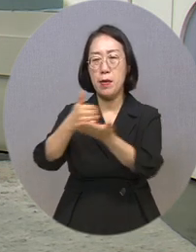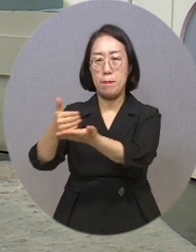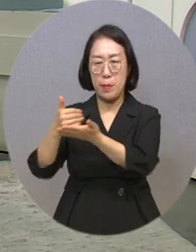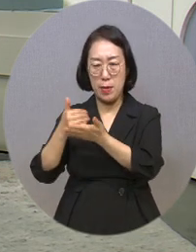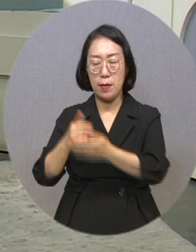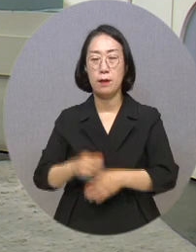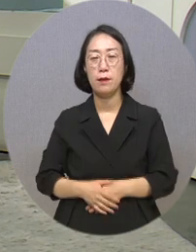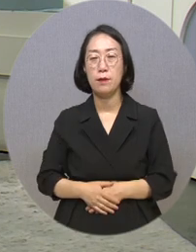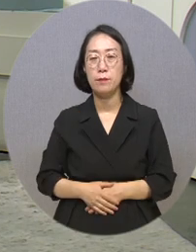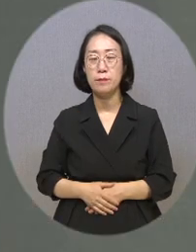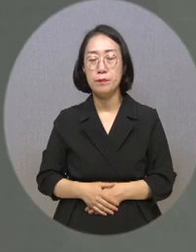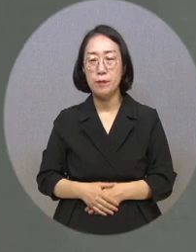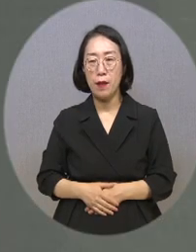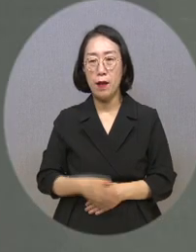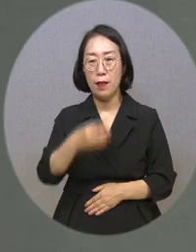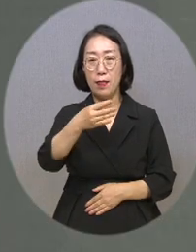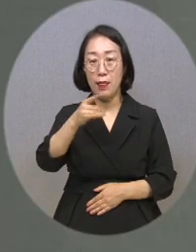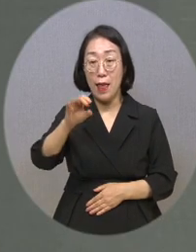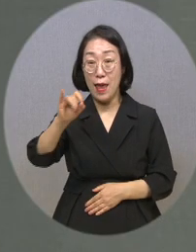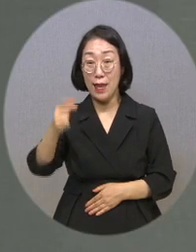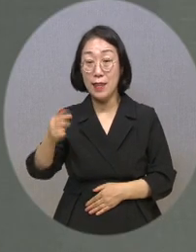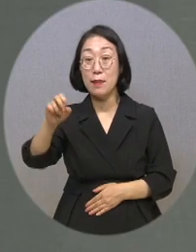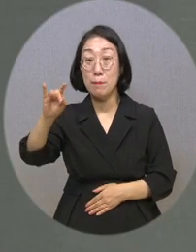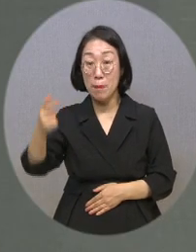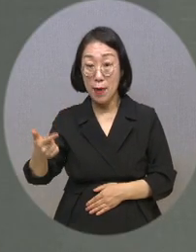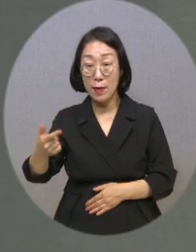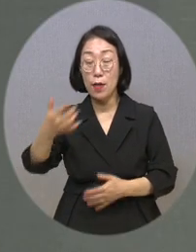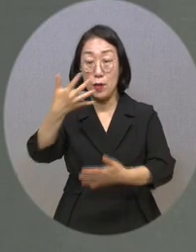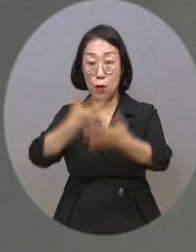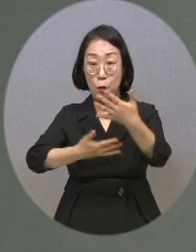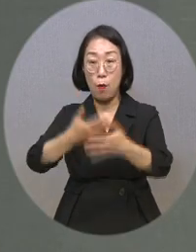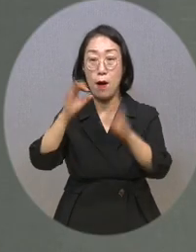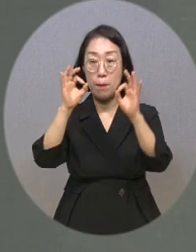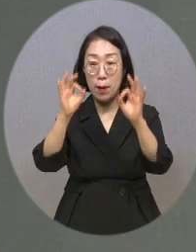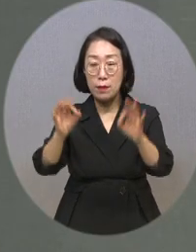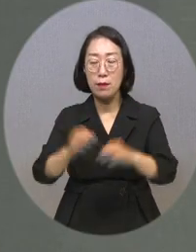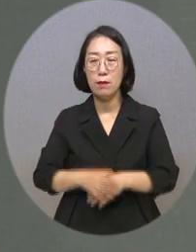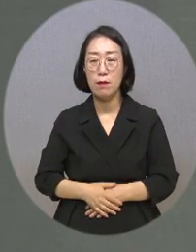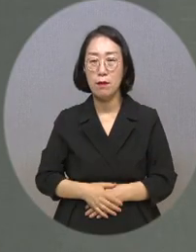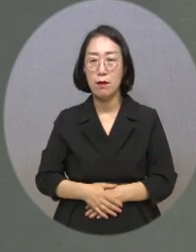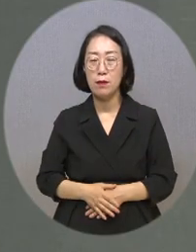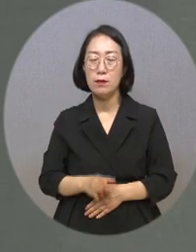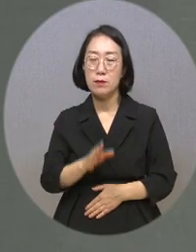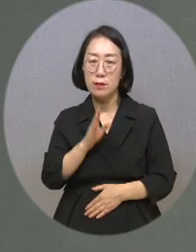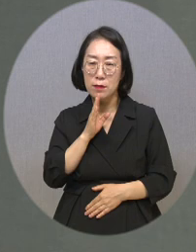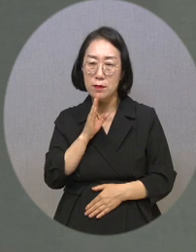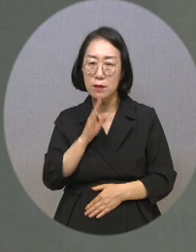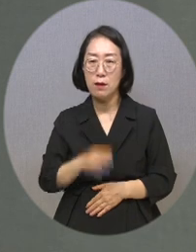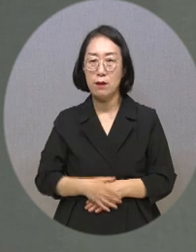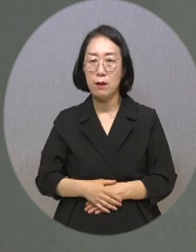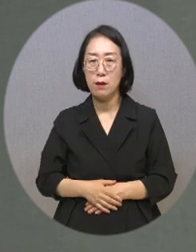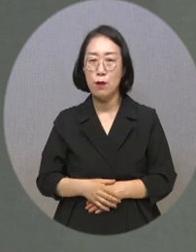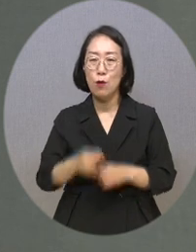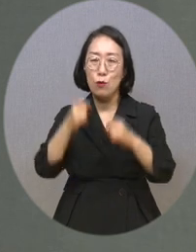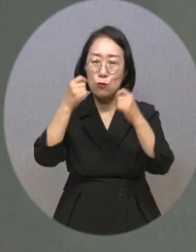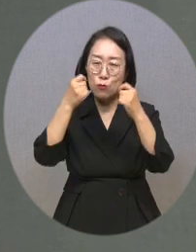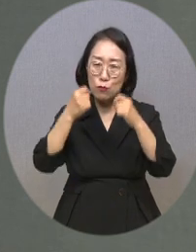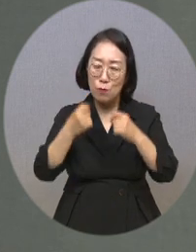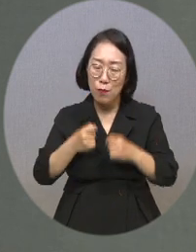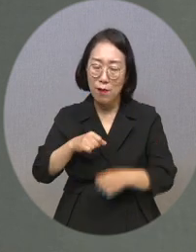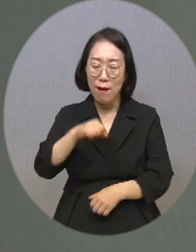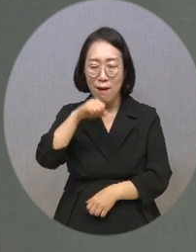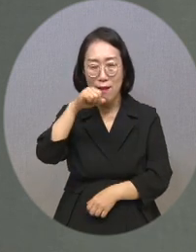그렇죠. 네, 예. 그 레인맨도 제가 좀 봤어요 우연히. 예, 예. 예. 근데 참 눈물 없이는